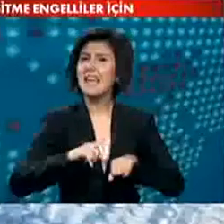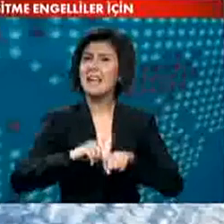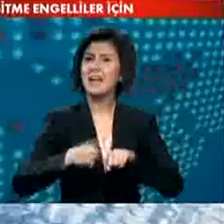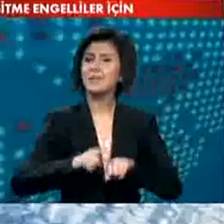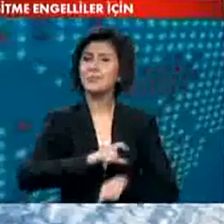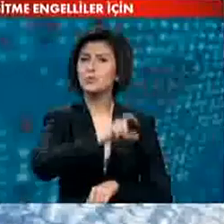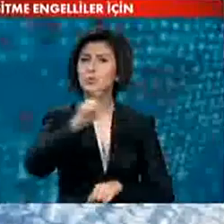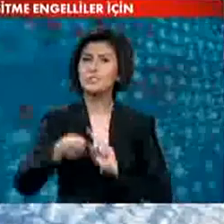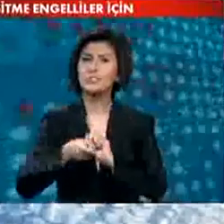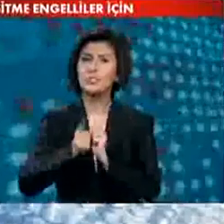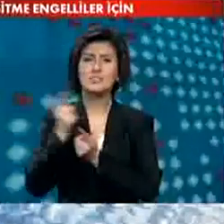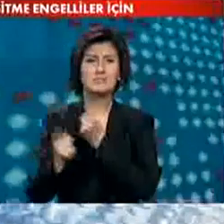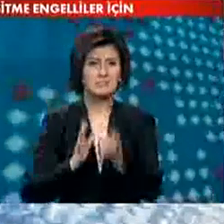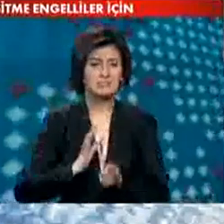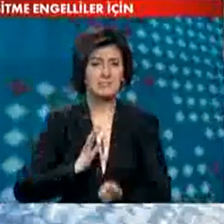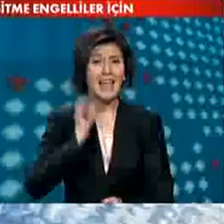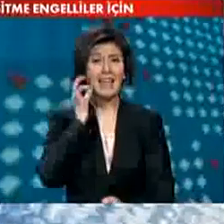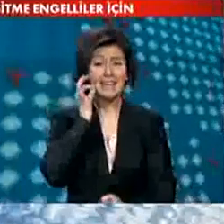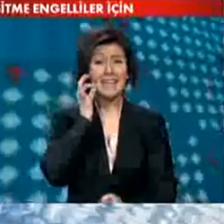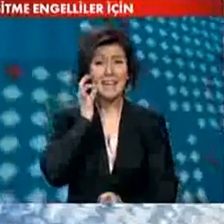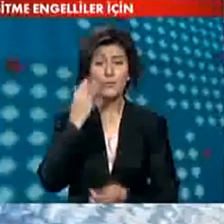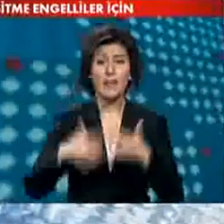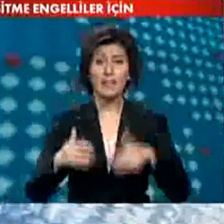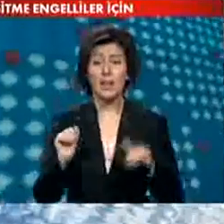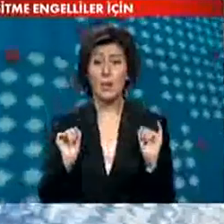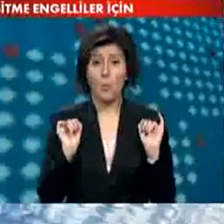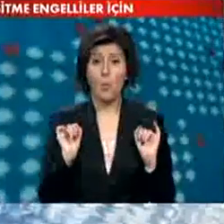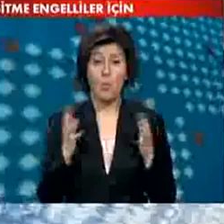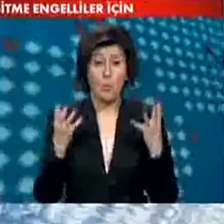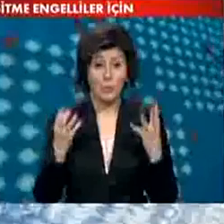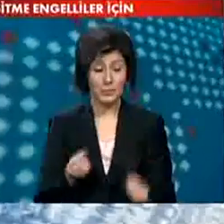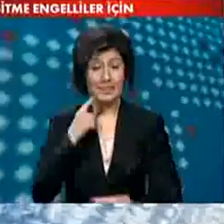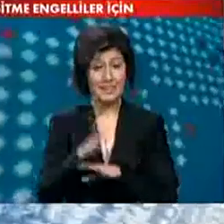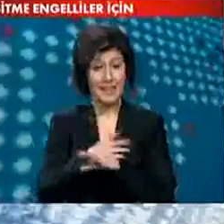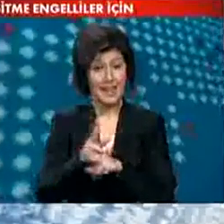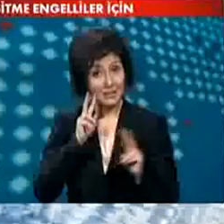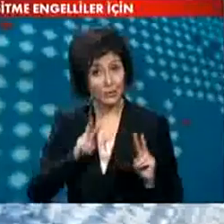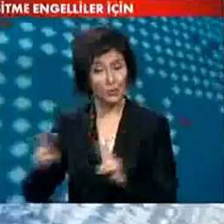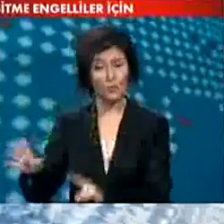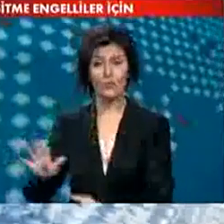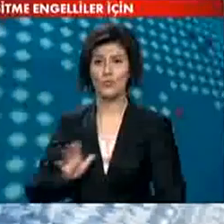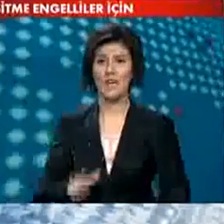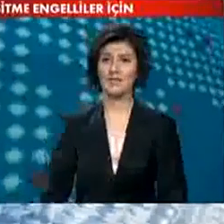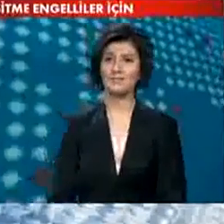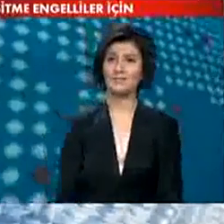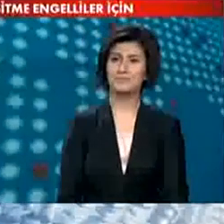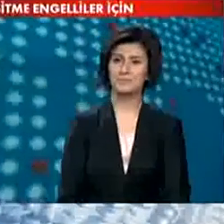Haftası yurtta çeşitli etkinliklerle kutlanıyor. Giresun'da engellilerin horon oynadığı gösteri renkli görüntülere sahne oldu.